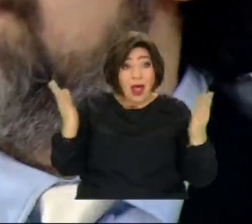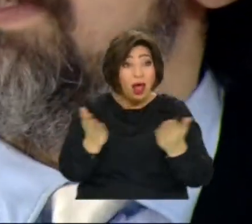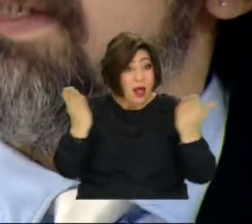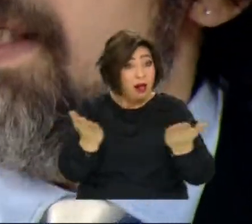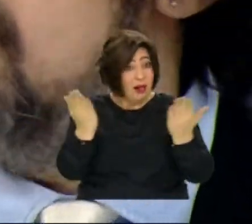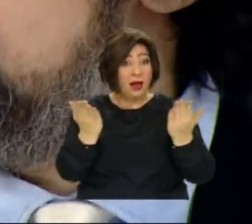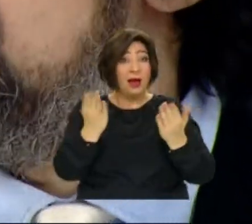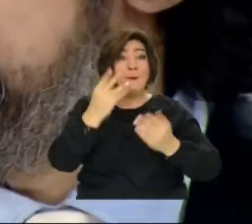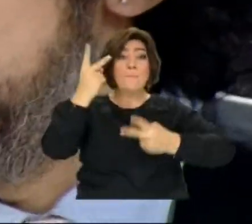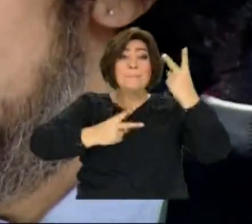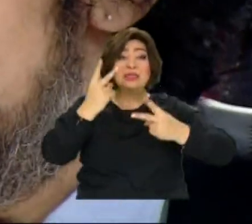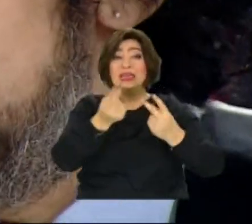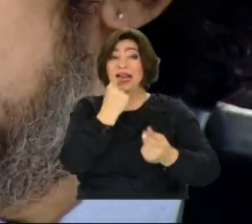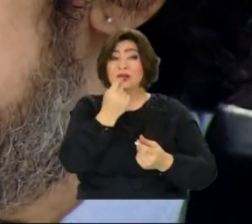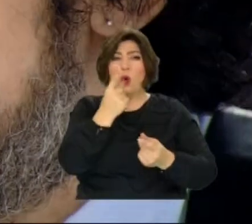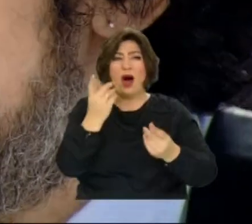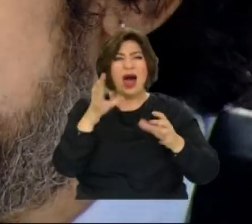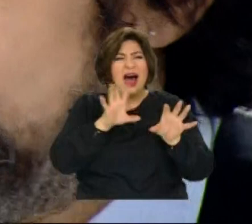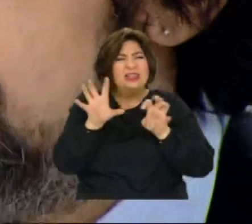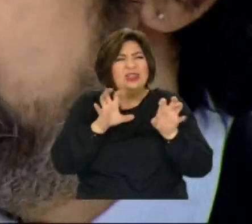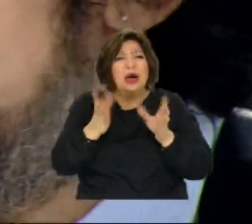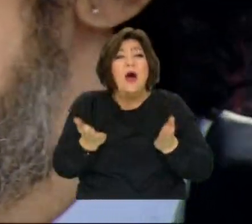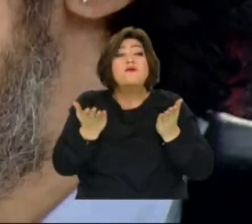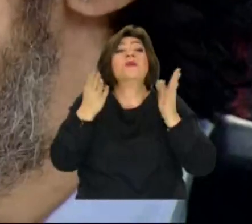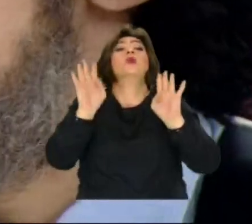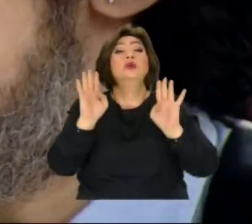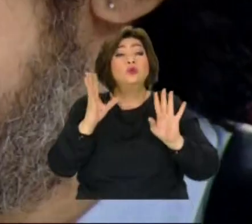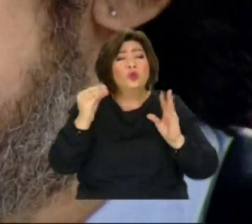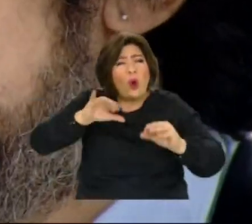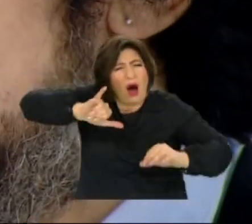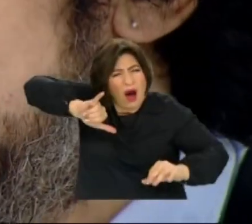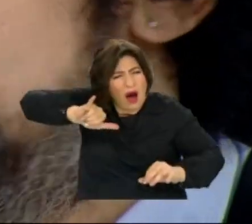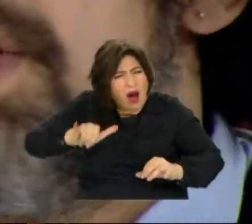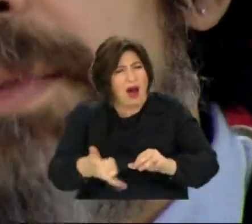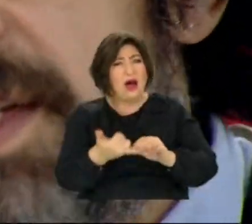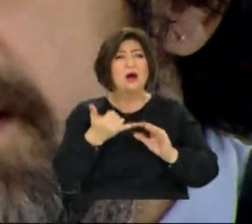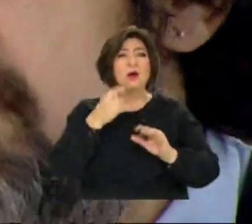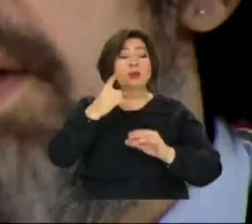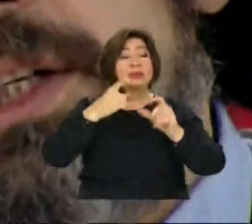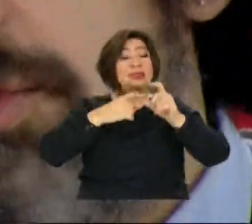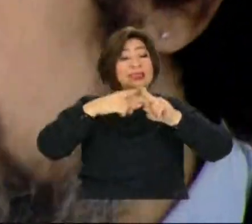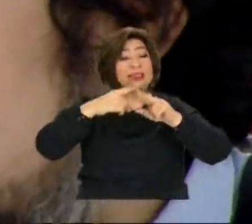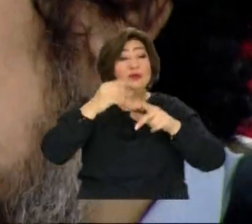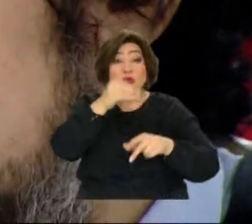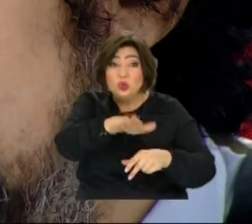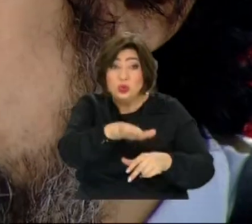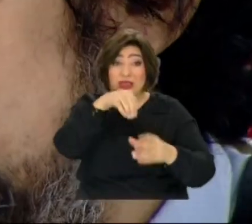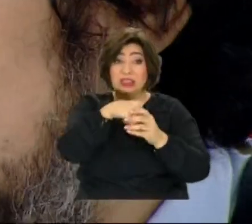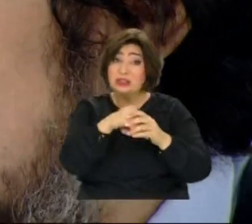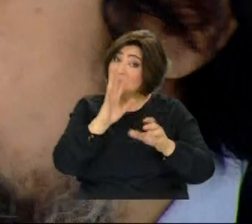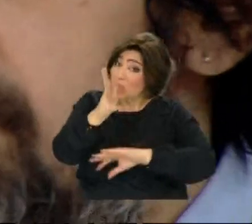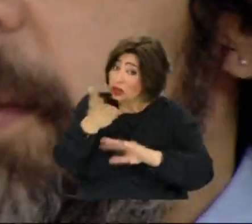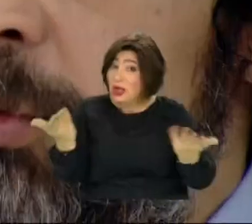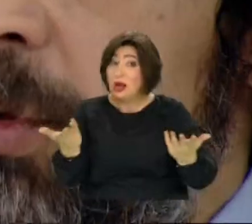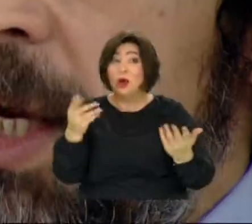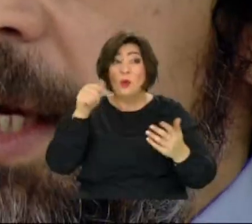takım ilaçlarla filan o acı hafifletilemiyorsa çok acılı bir süreç var. Onu bence ayırmak bu saf lazım. İnsanlar için hatta çocuklar için de geçerli olabiliyor.